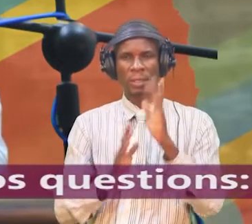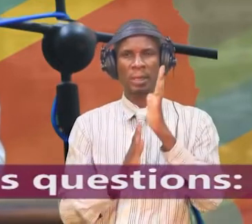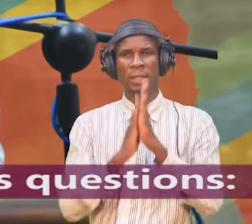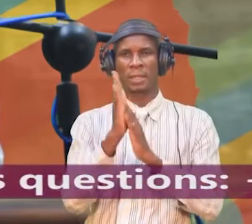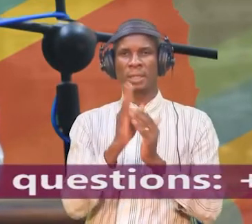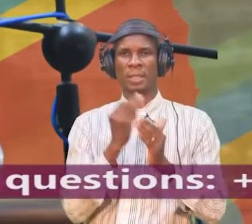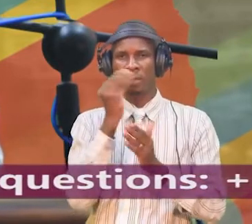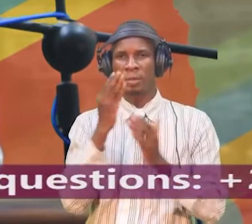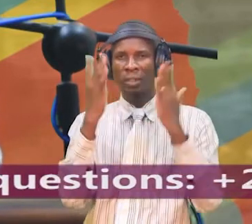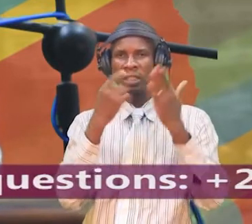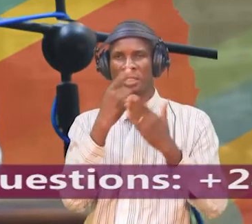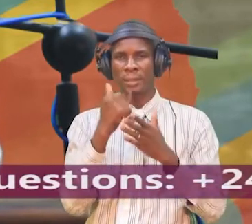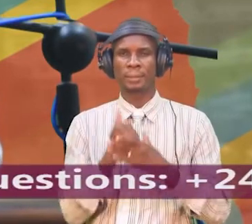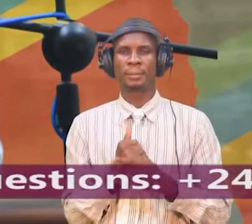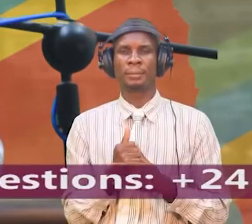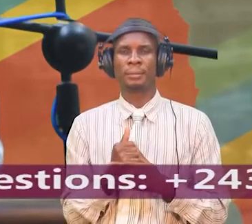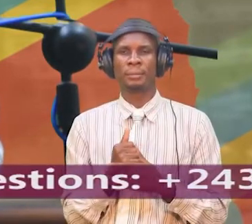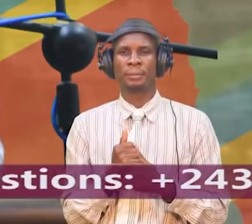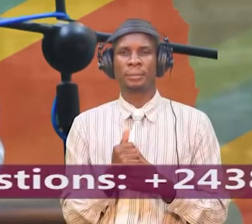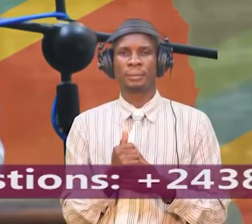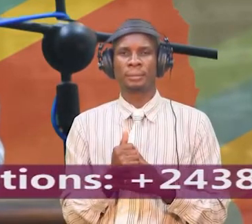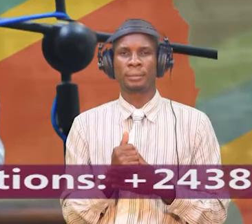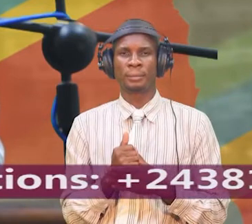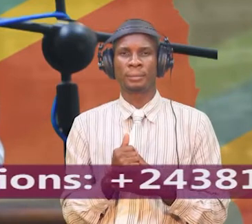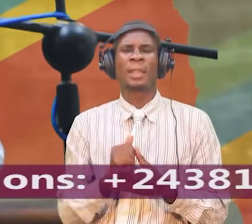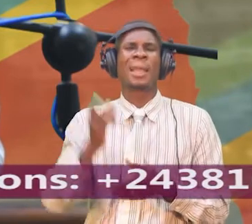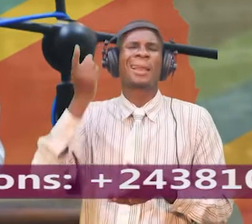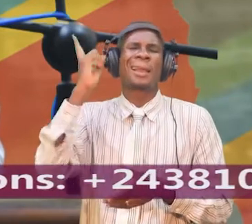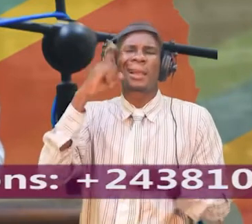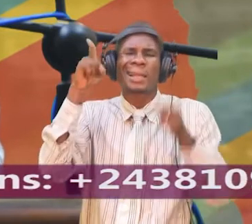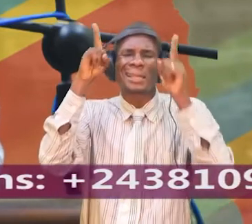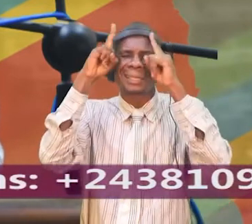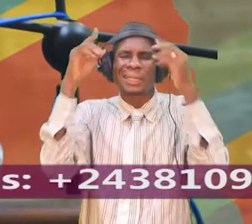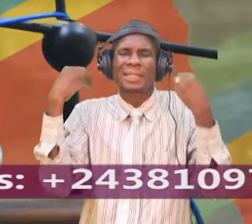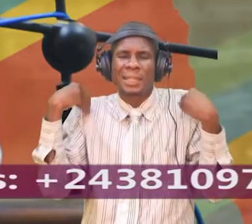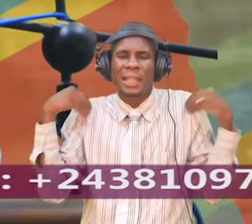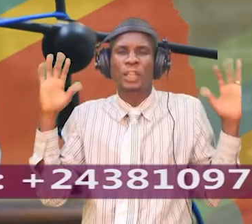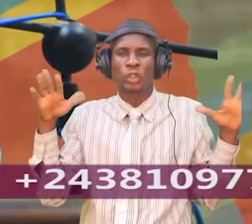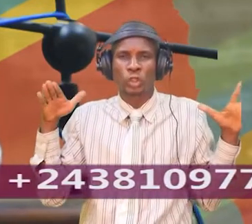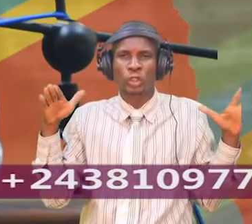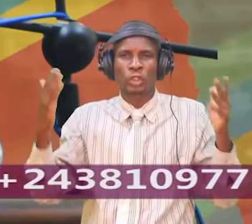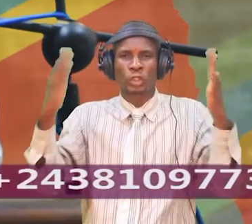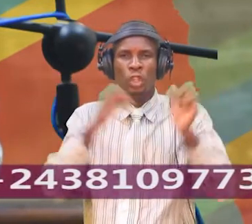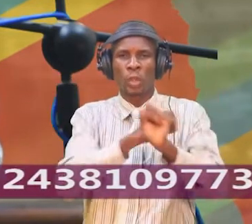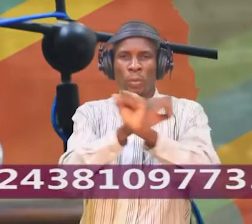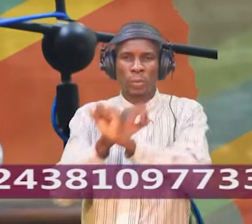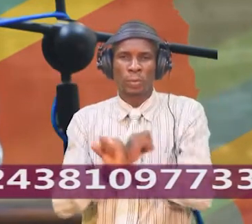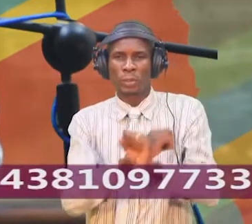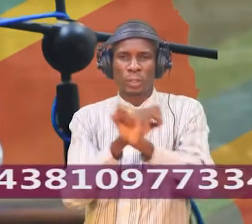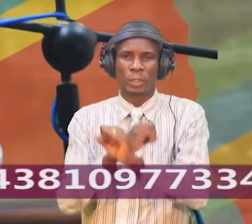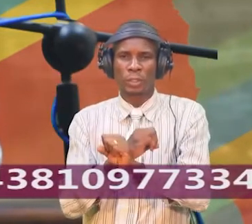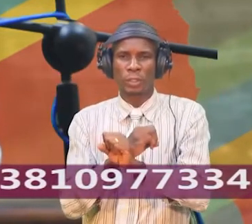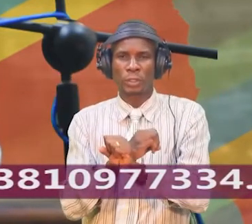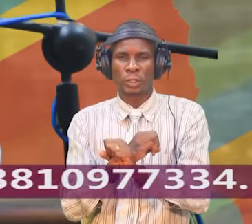mitano. Liloba na Nzambe ezali koloba boye. Tu étais un chérubin protecteur. Ozalaki keluba